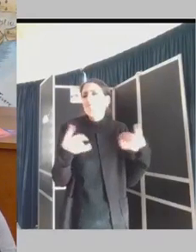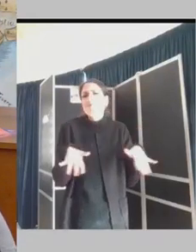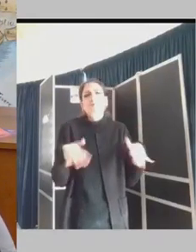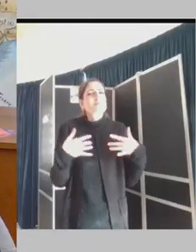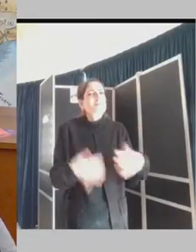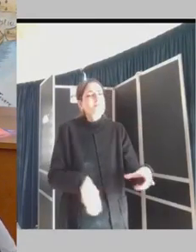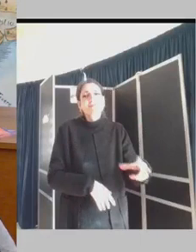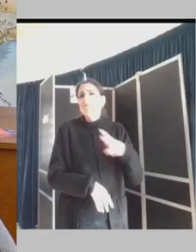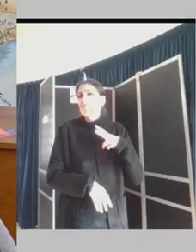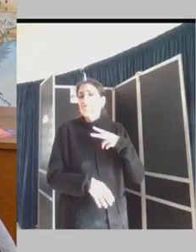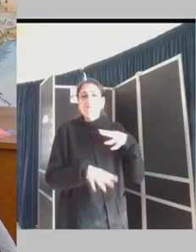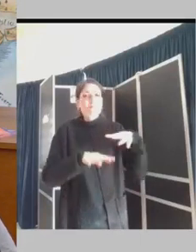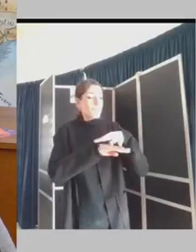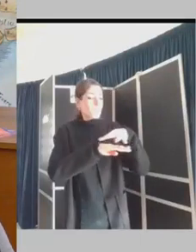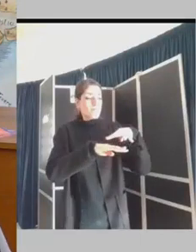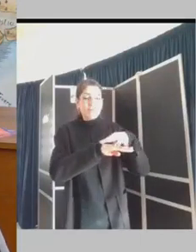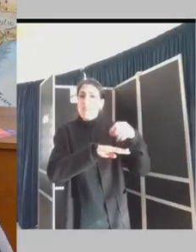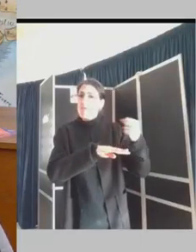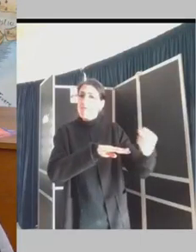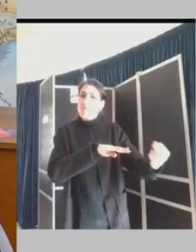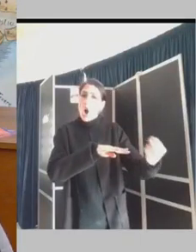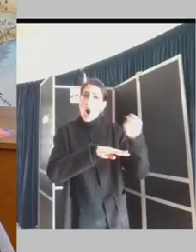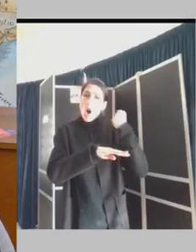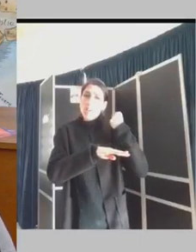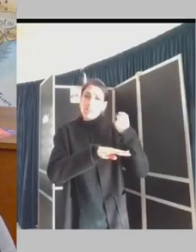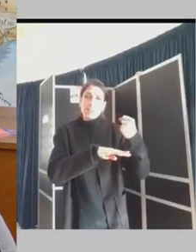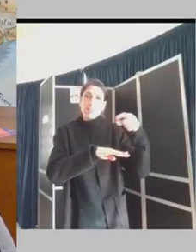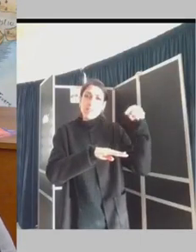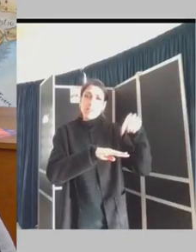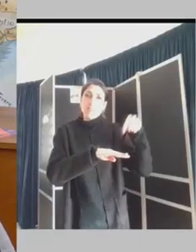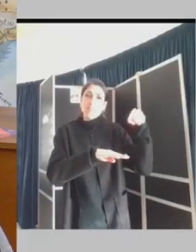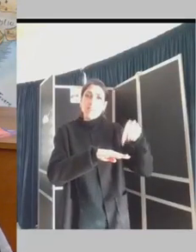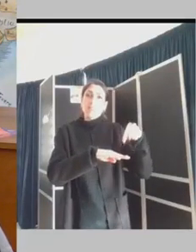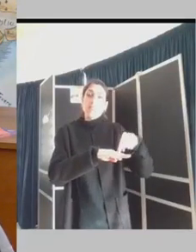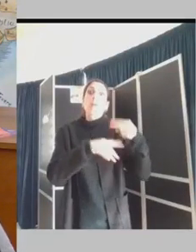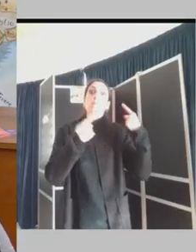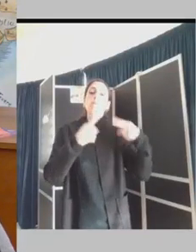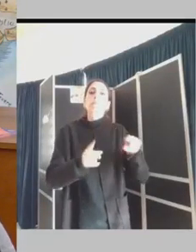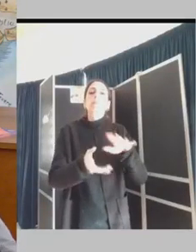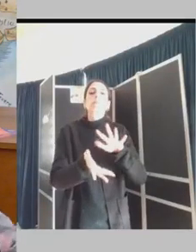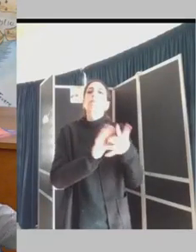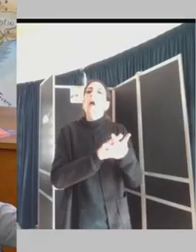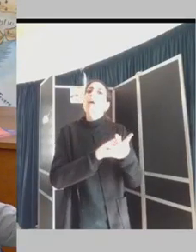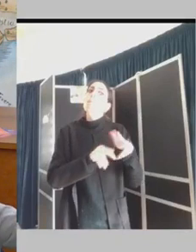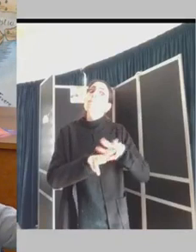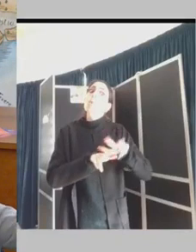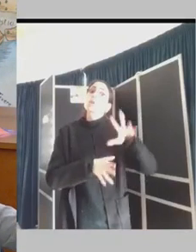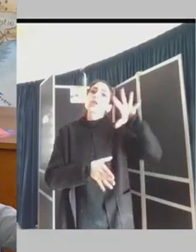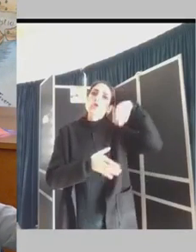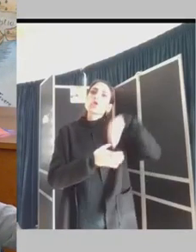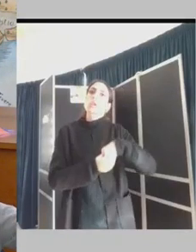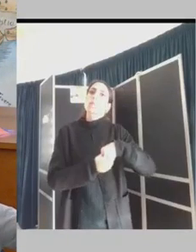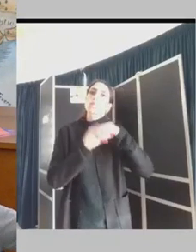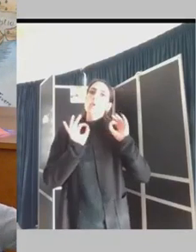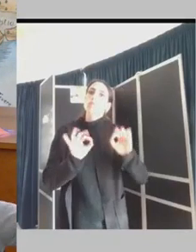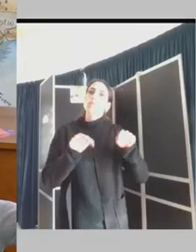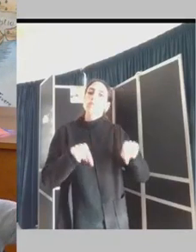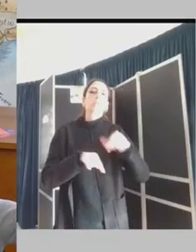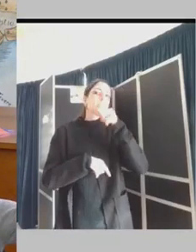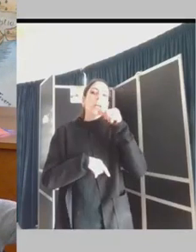territorio. Una sintesi a rete di una giornata che sia